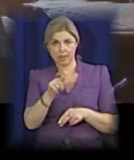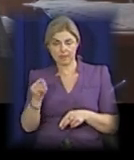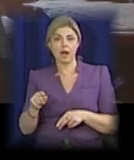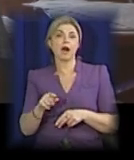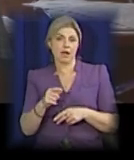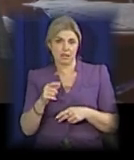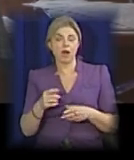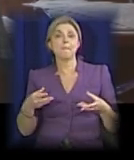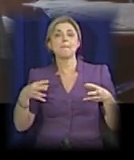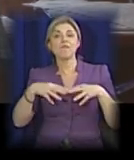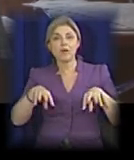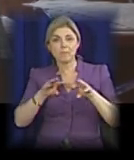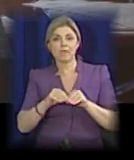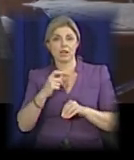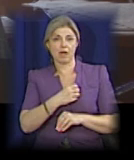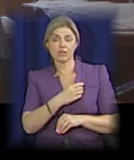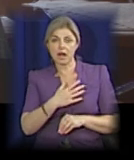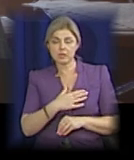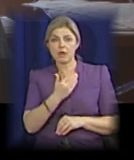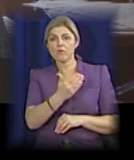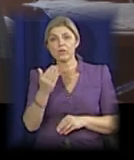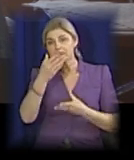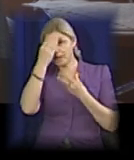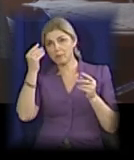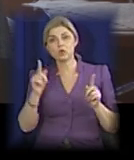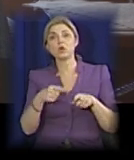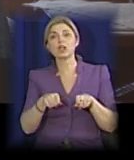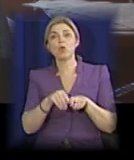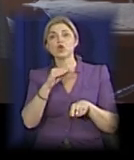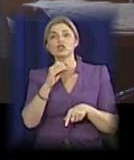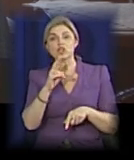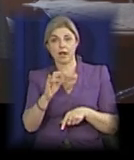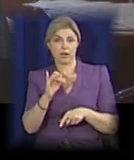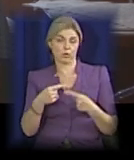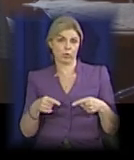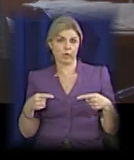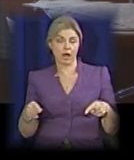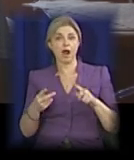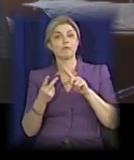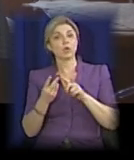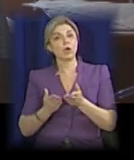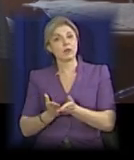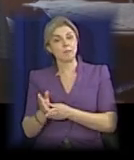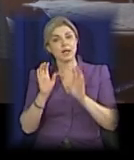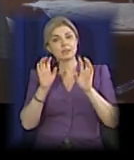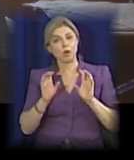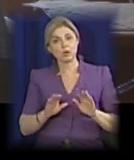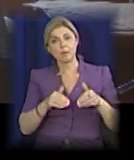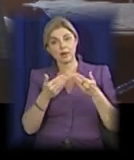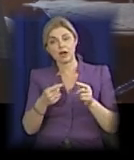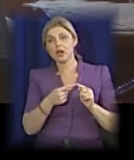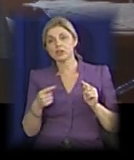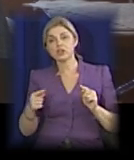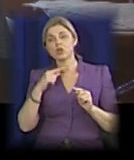співвласниками. Вони забули, що таке ЖЕК, керуюча компанія і все інше. Другий напрямок законодавець запропонував протягом року